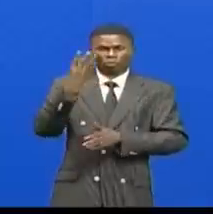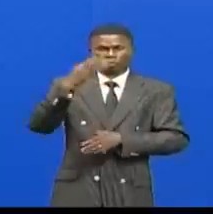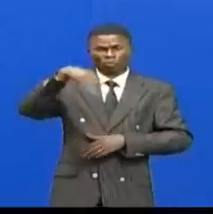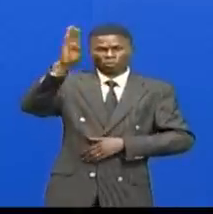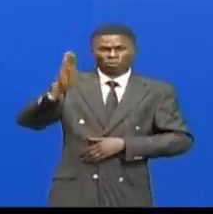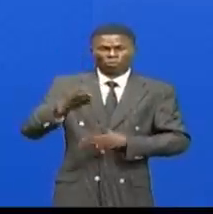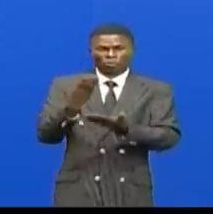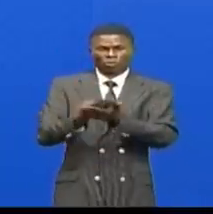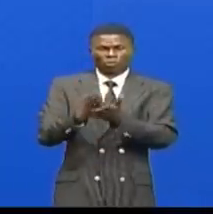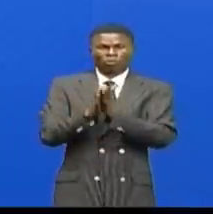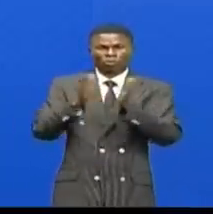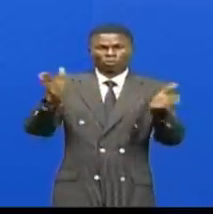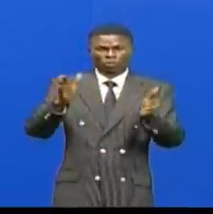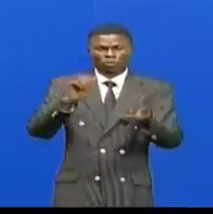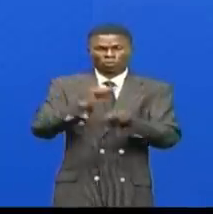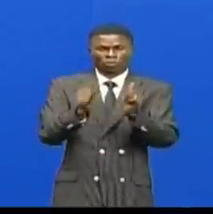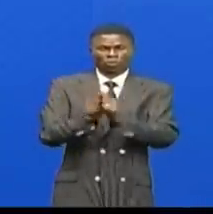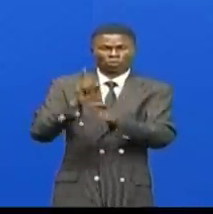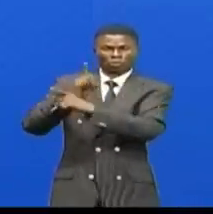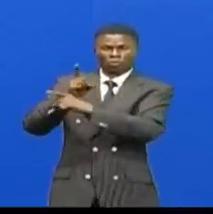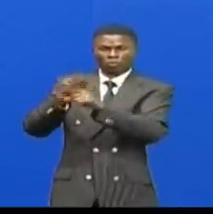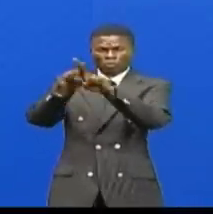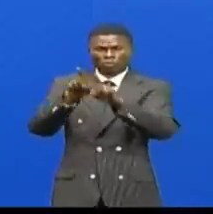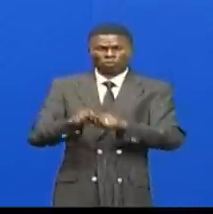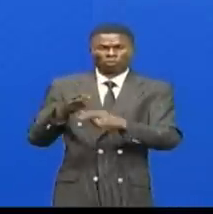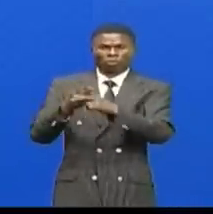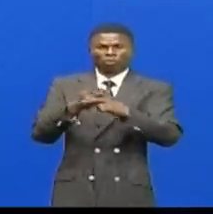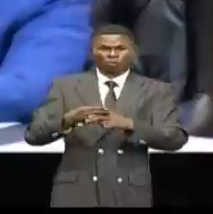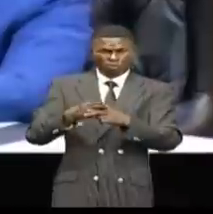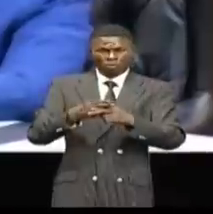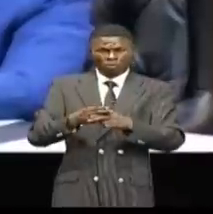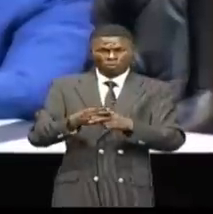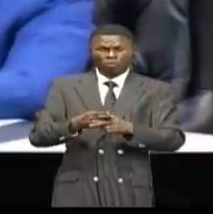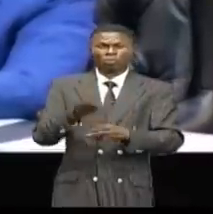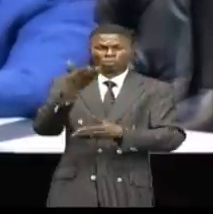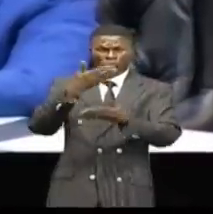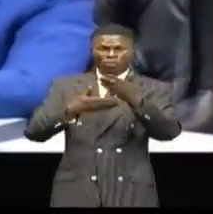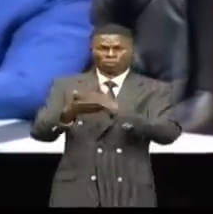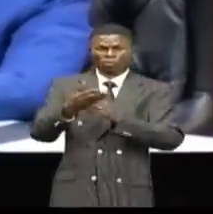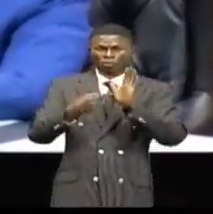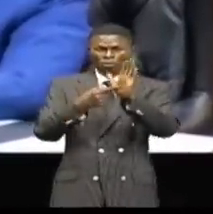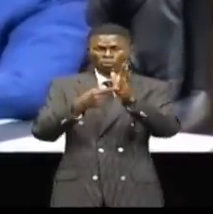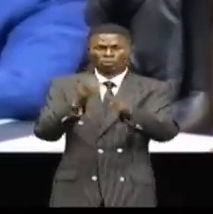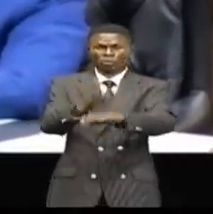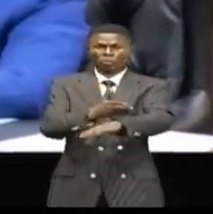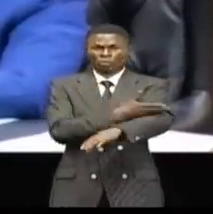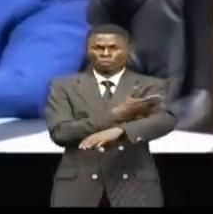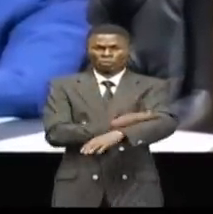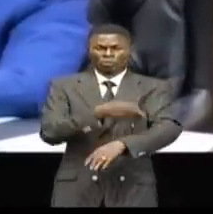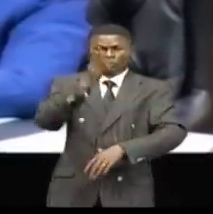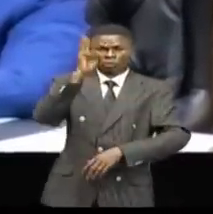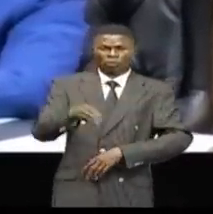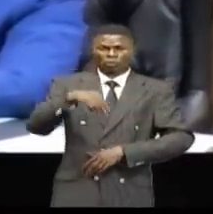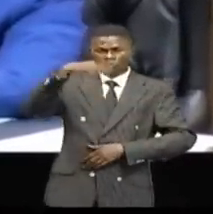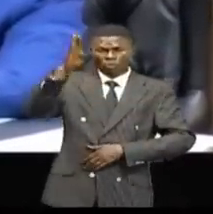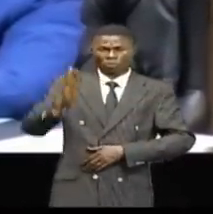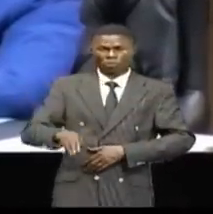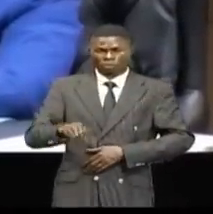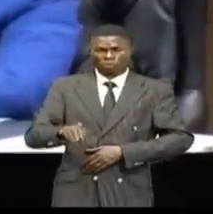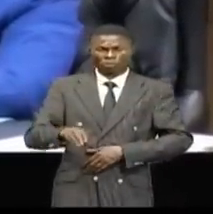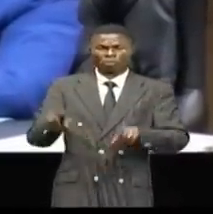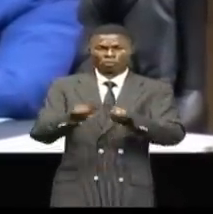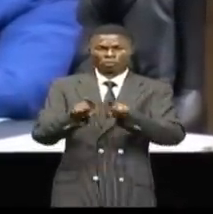10,4% du budget global au secteur de la défense et de la sécurité, ce qui représente un accroissement de plus de 300% comparé au